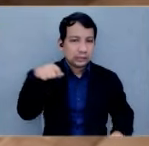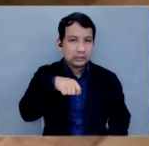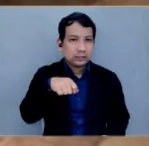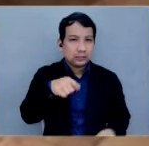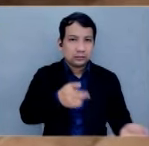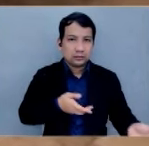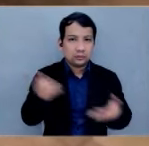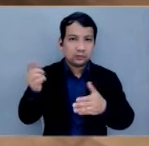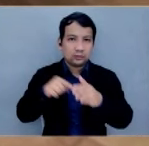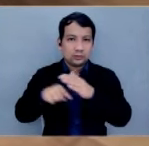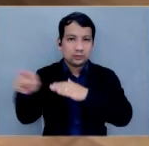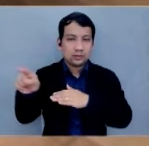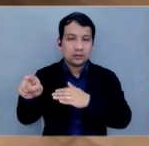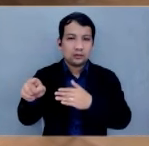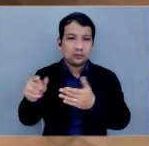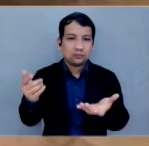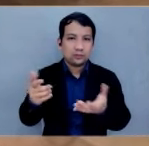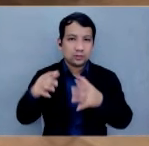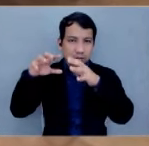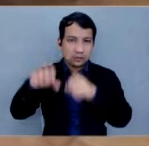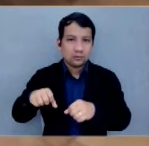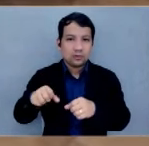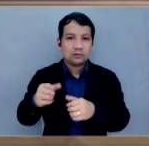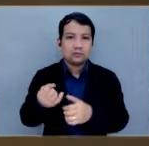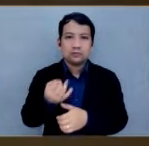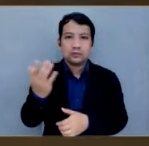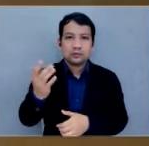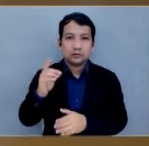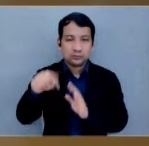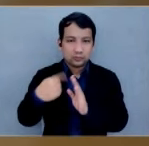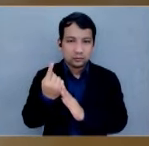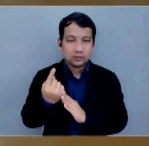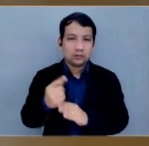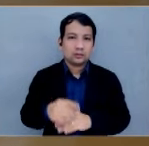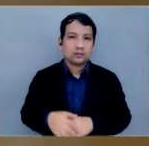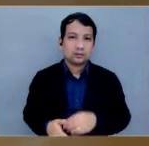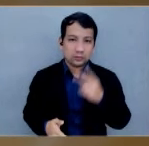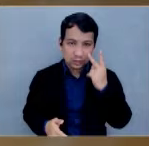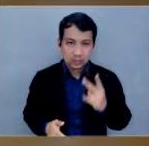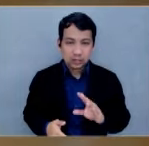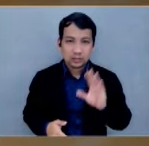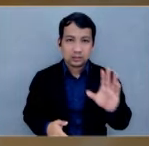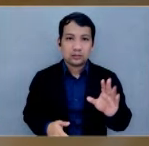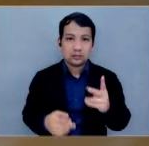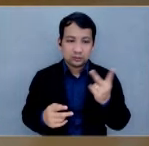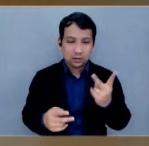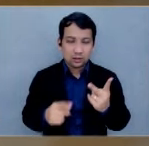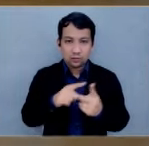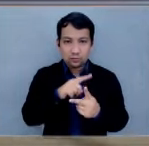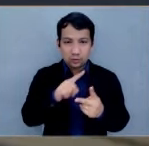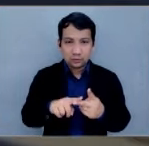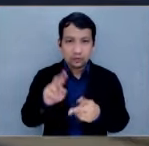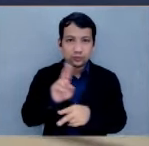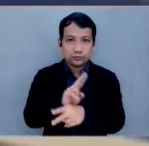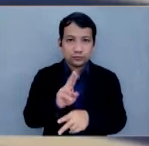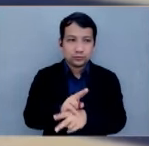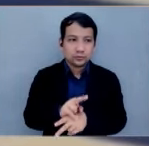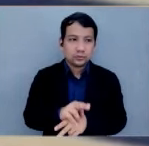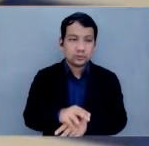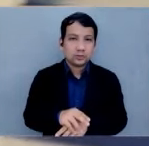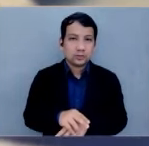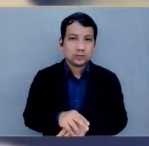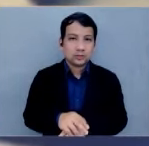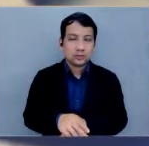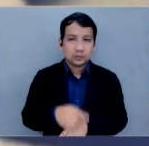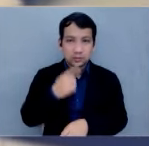ang suspect pero nahuli rin siya makalipas ang ilang oras. Nakuha sa kanya ang dalawang patalim na ginamit sa krimen. Sa panayam ng